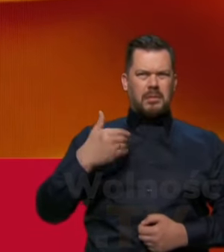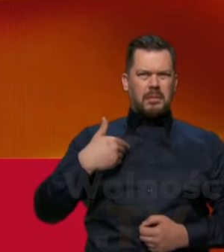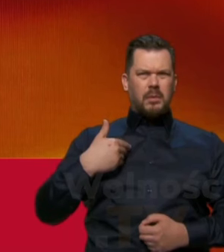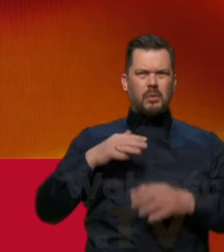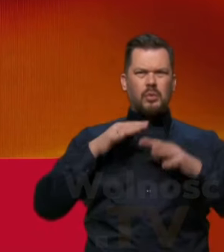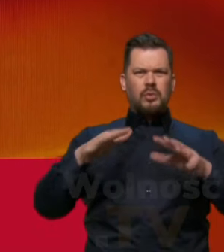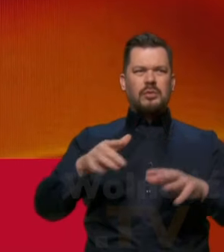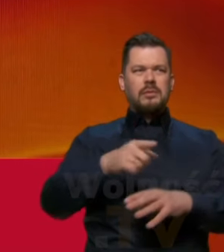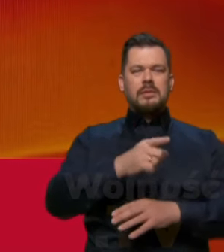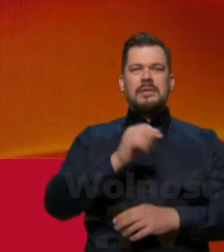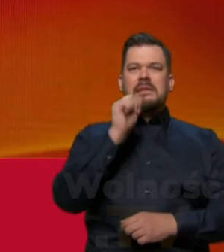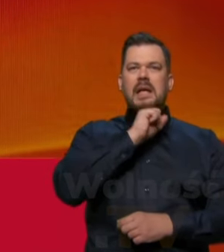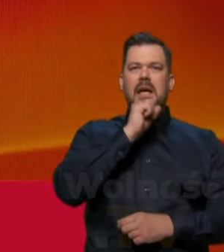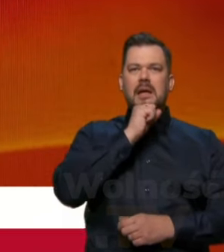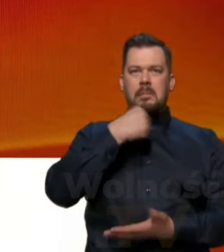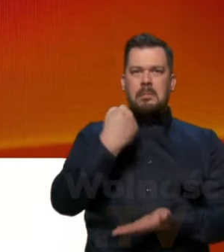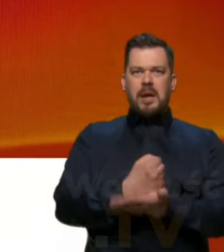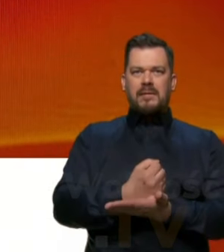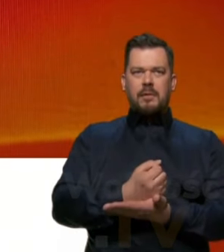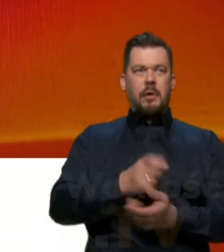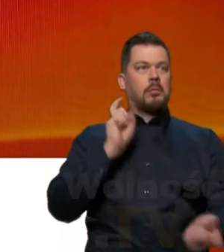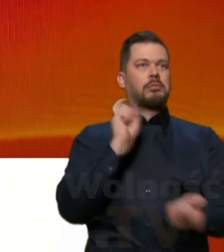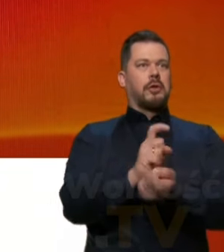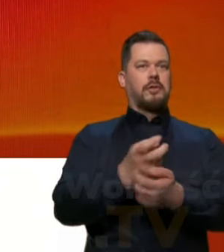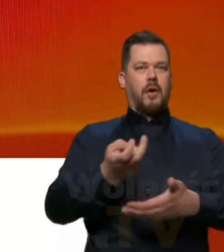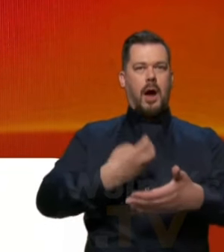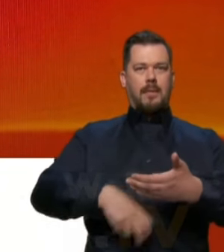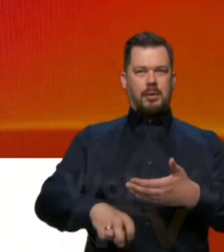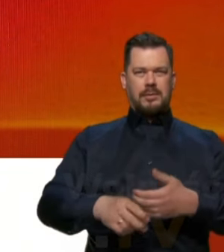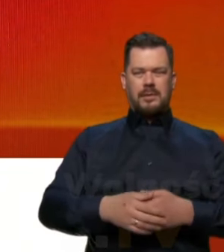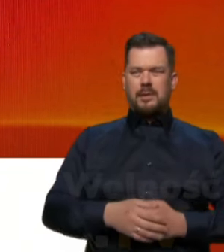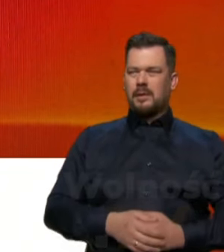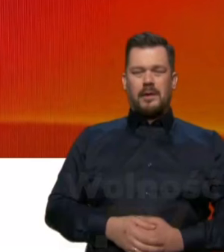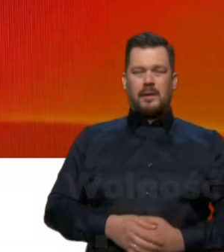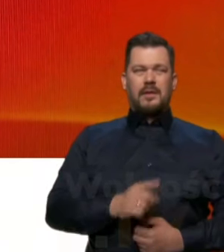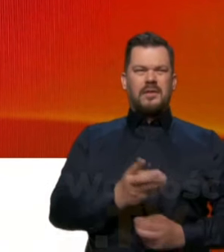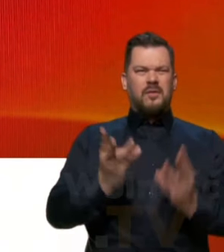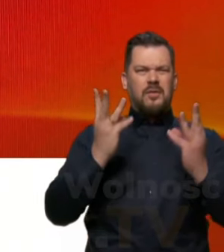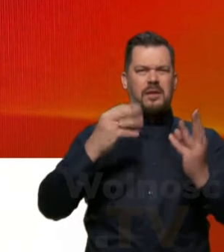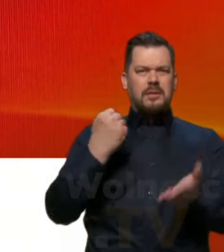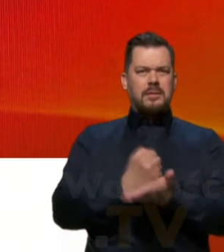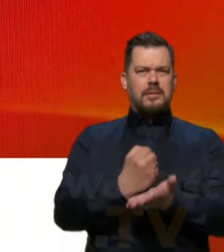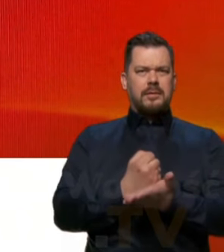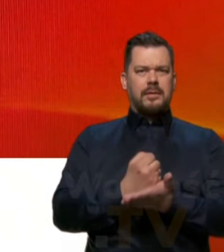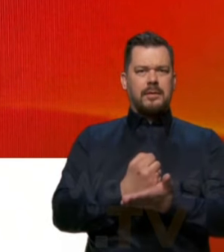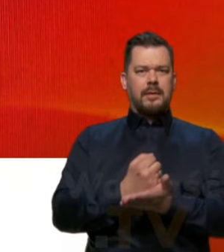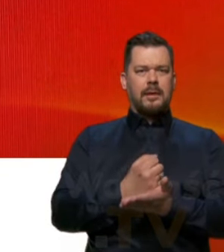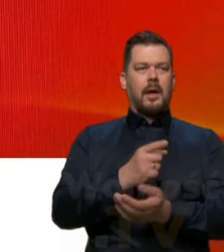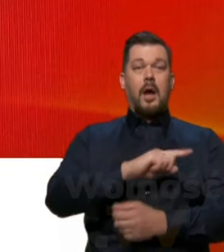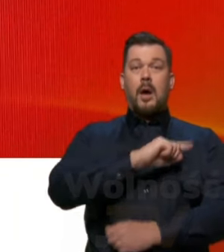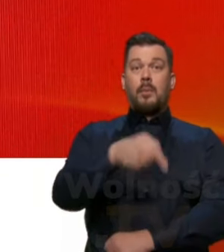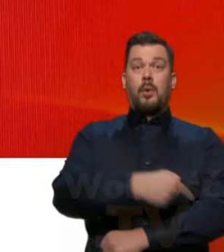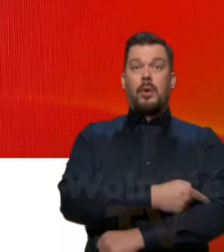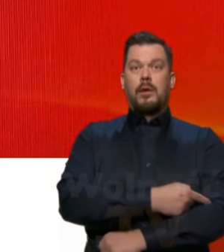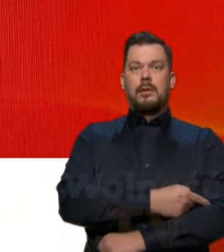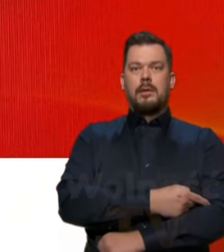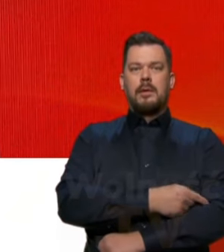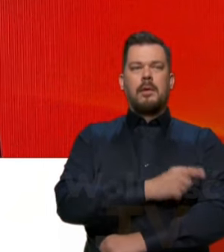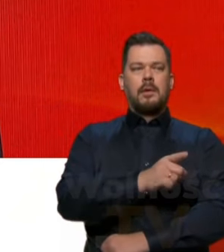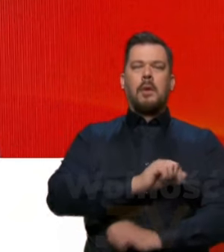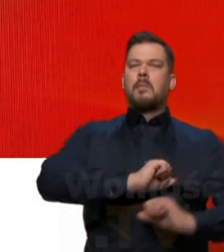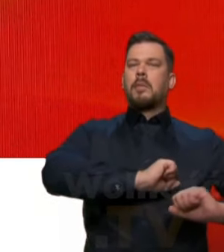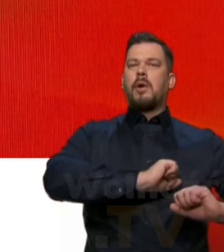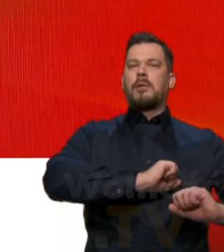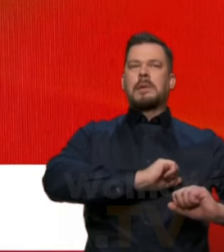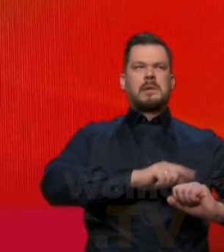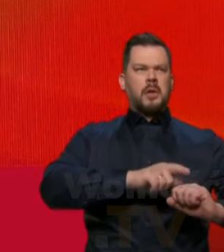tym średniowiecznym prawie antyaborcyjnym, który PiS wprowadził? To jest sprawa absolutnie fundamentalna. I nie może być tak, że prokuratura goni